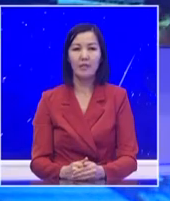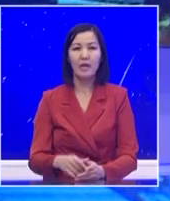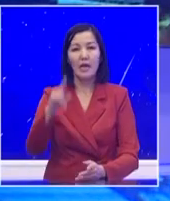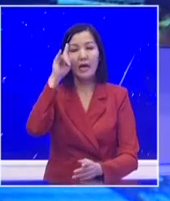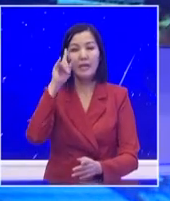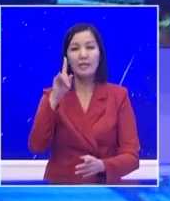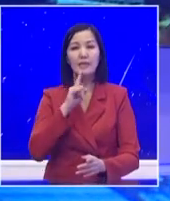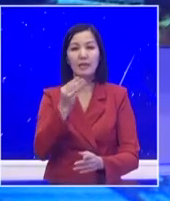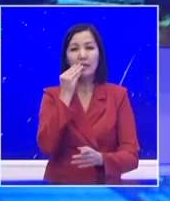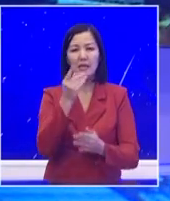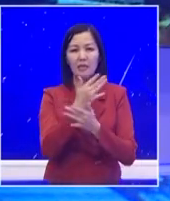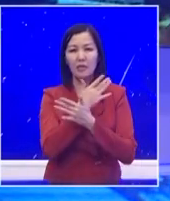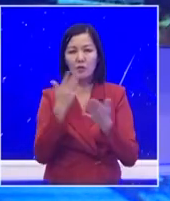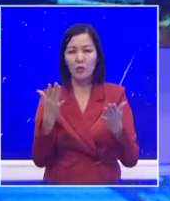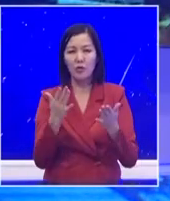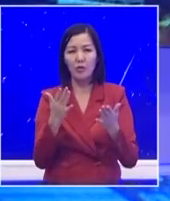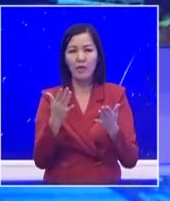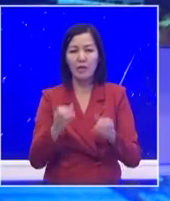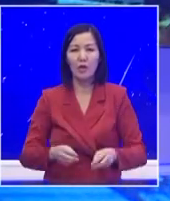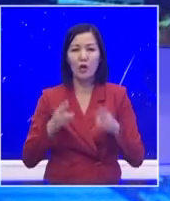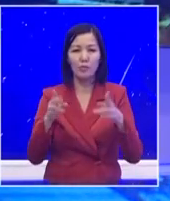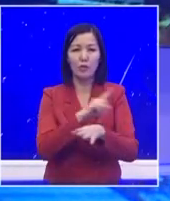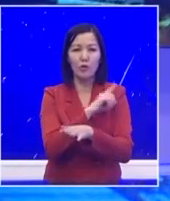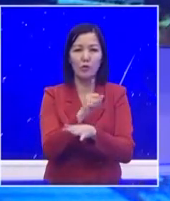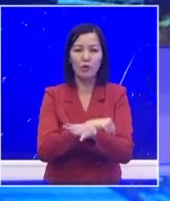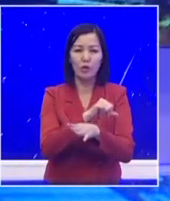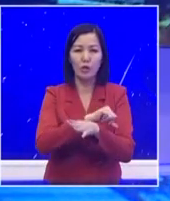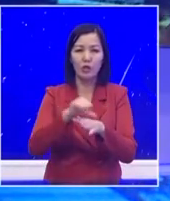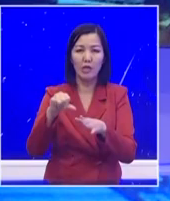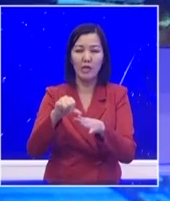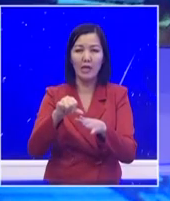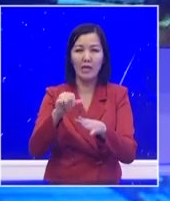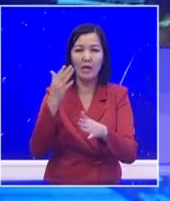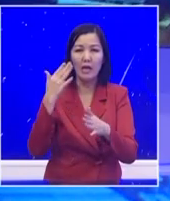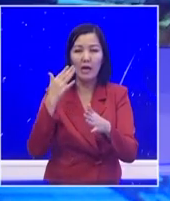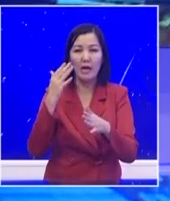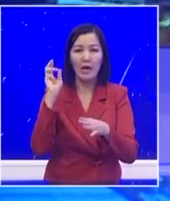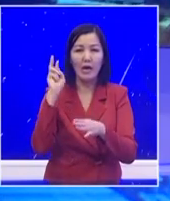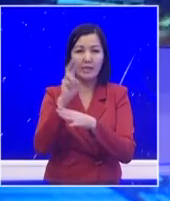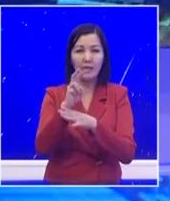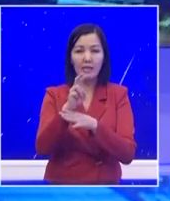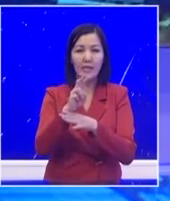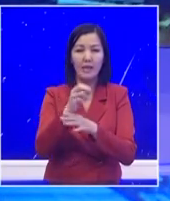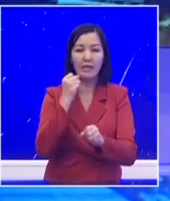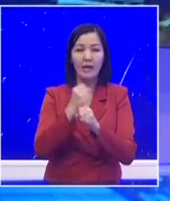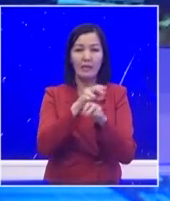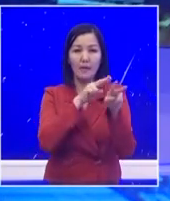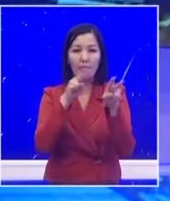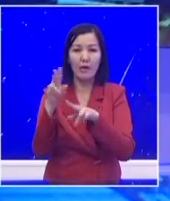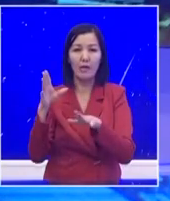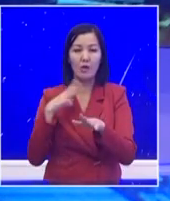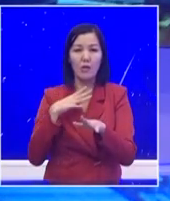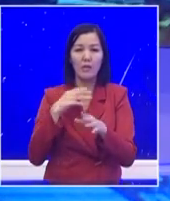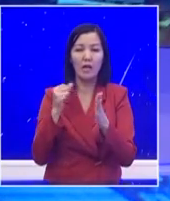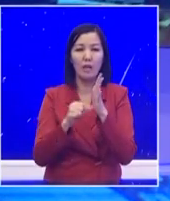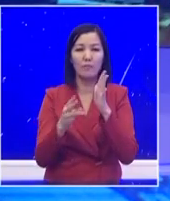Елімізде азық-түлік импортына қауіпсіздік күшейтілді. Шекара асып кететін өнімдер қатаң бақылауға алынды. 63 ветеринариялық бақылау